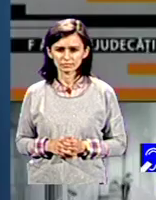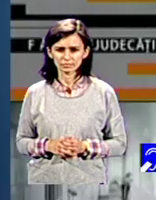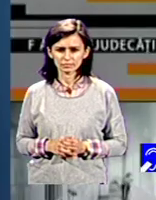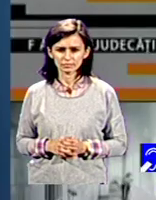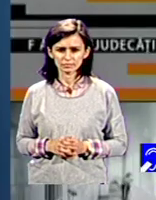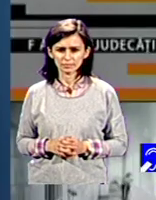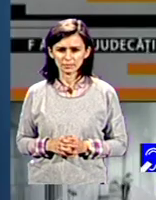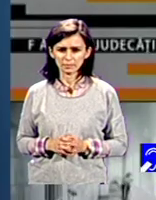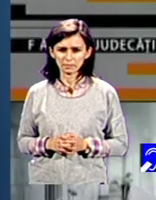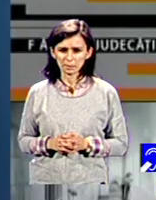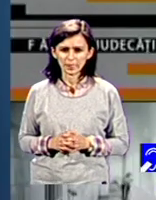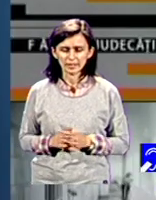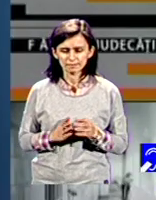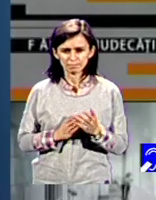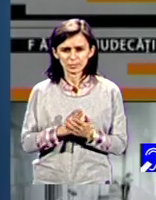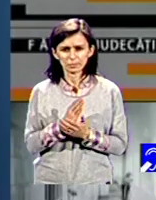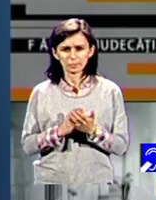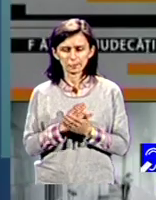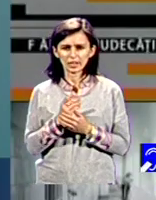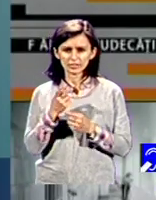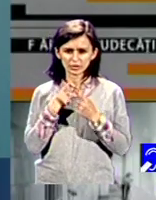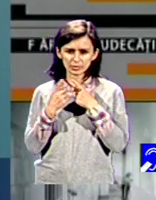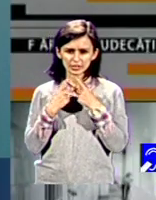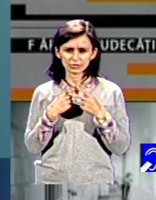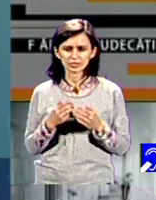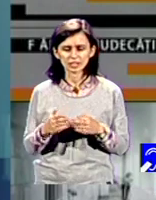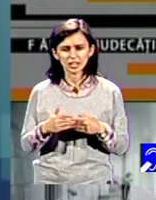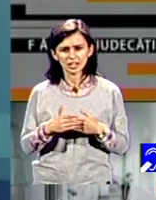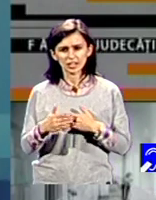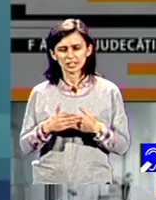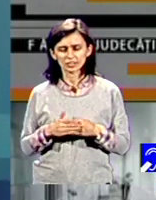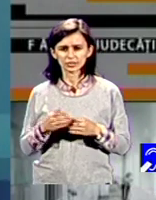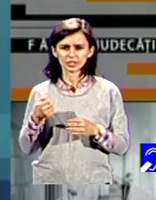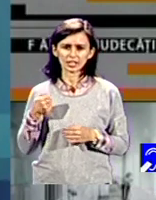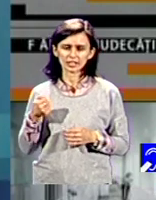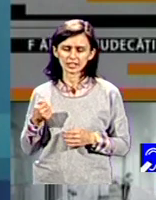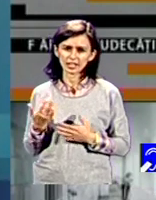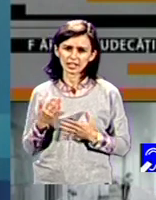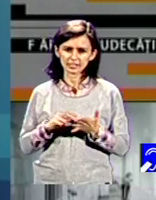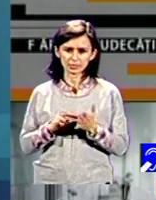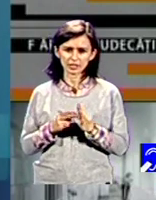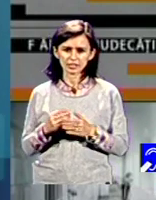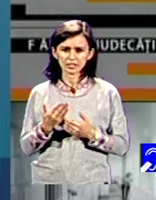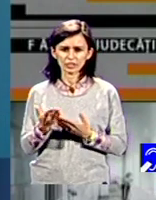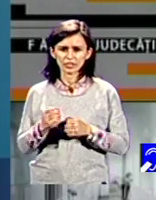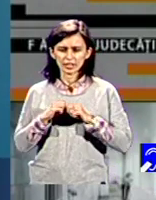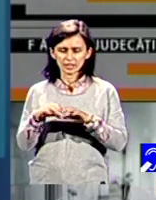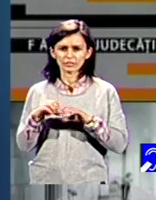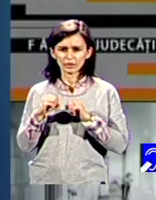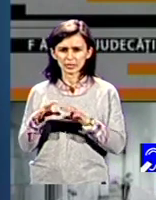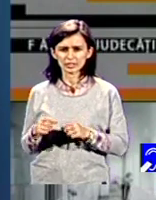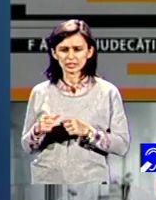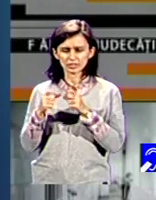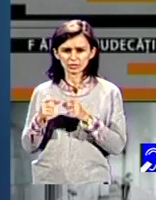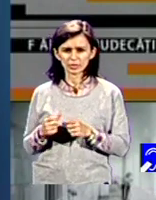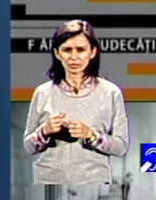am revenit în discuție doamnelor domnilor și vă spuneam Andreea e pregătită să ne ofere informații din domeniul dizabilității te salutăm Andreea